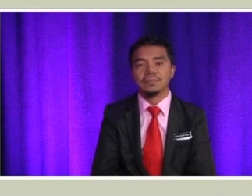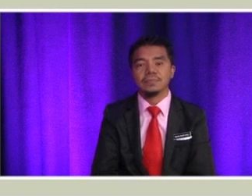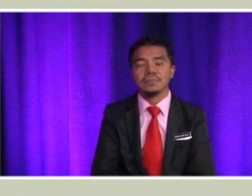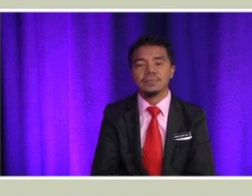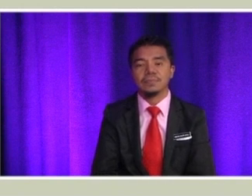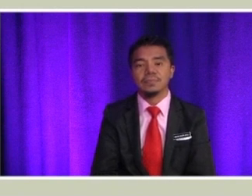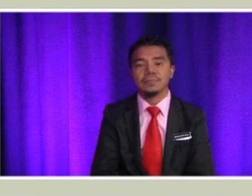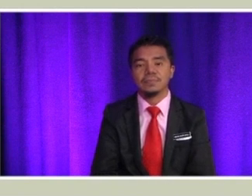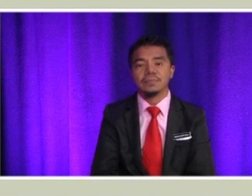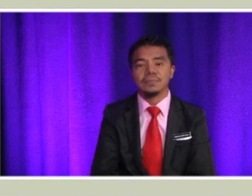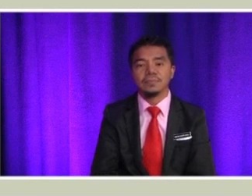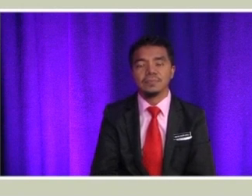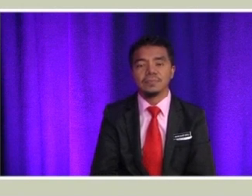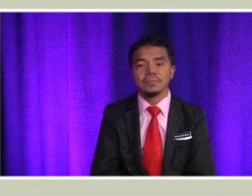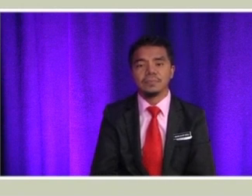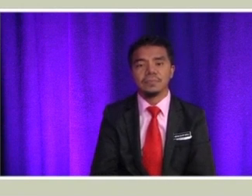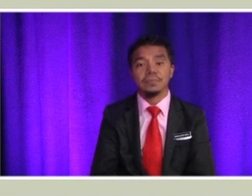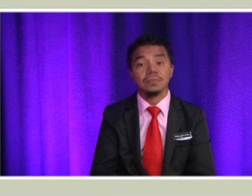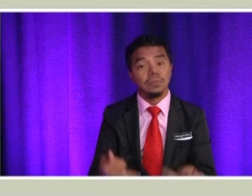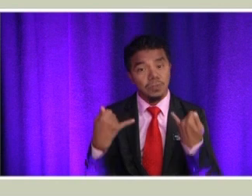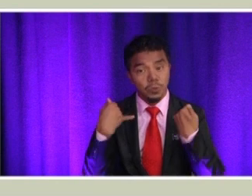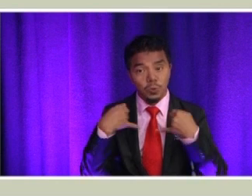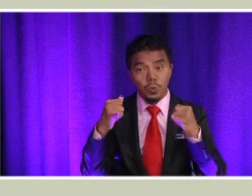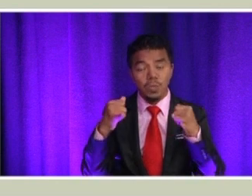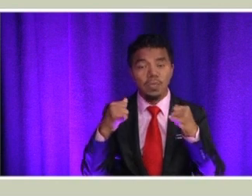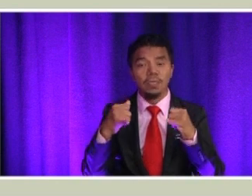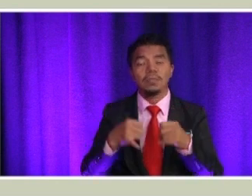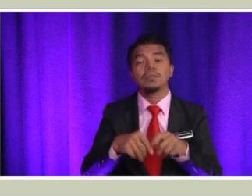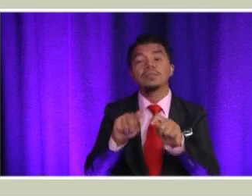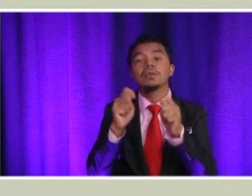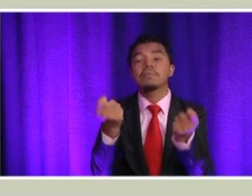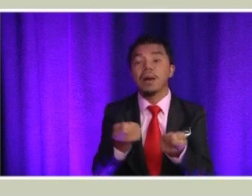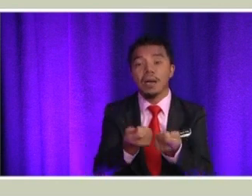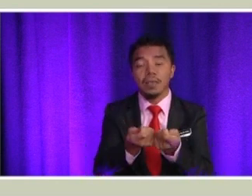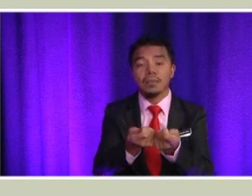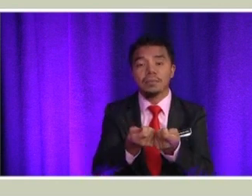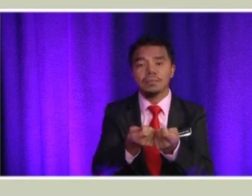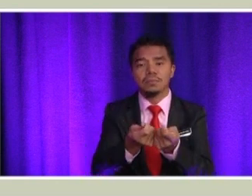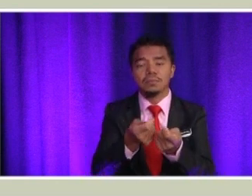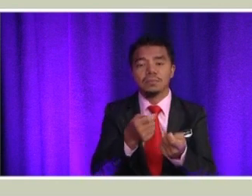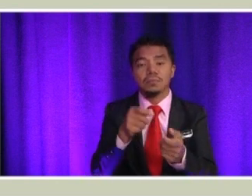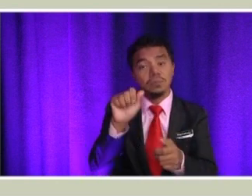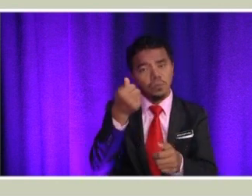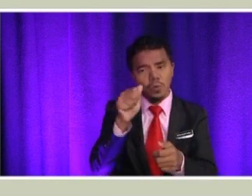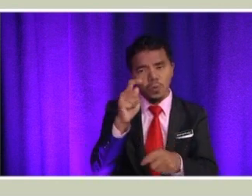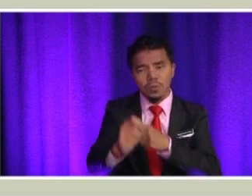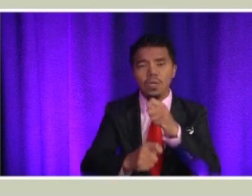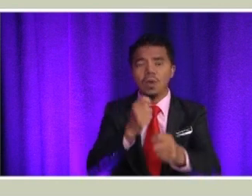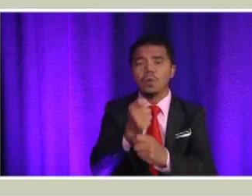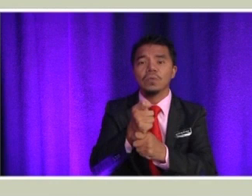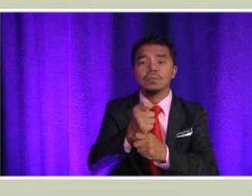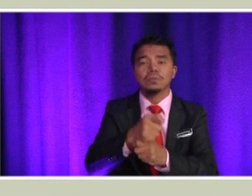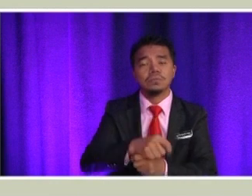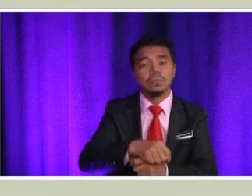tahun ataupun mungkin tak ada tempat sewa. Dia menjual di tempat biasa saja. Kalau ada soalan ni lah. So, daripada soalan